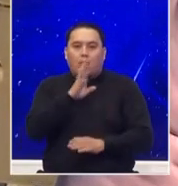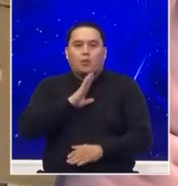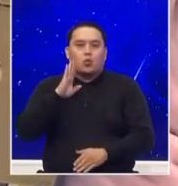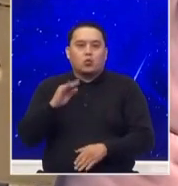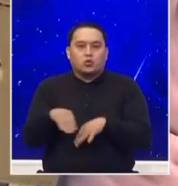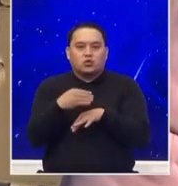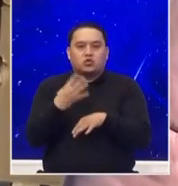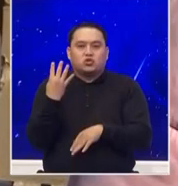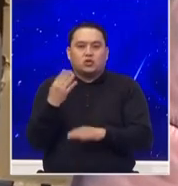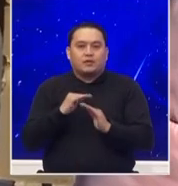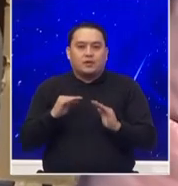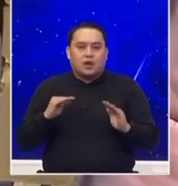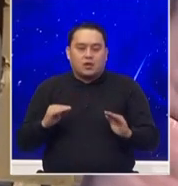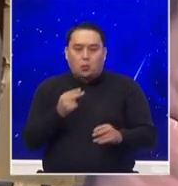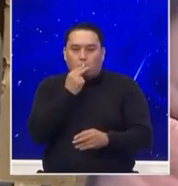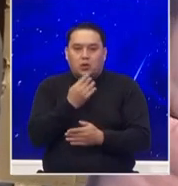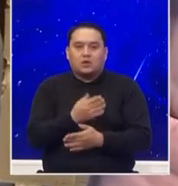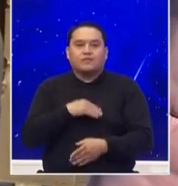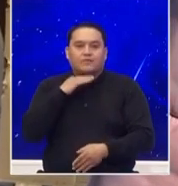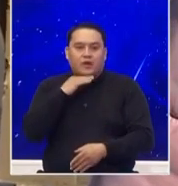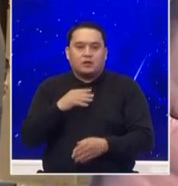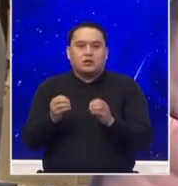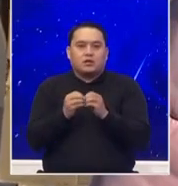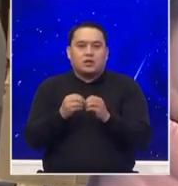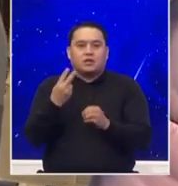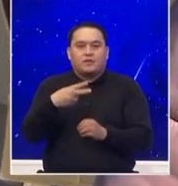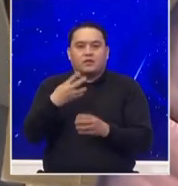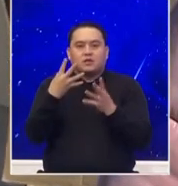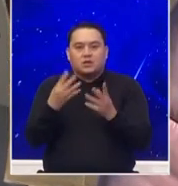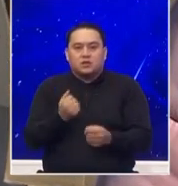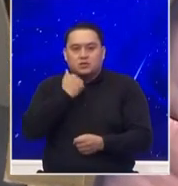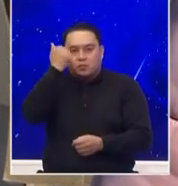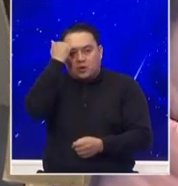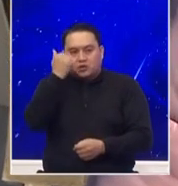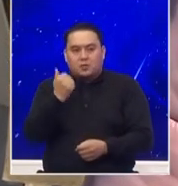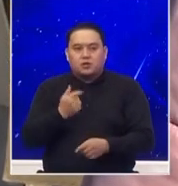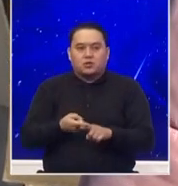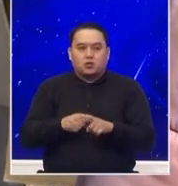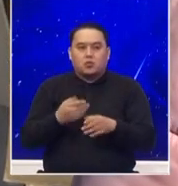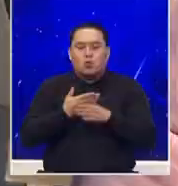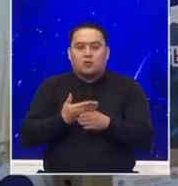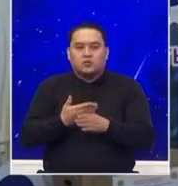с мужем четверо детей. Этих продуктов нам хватит на 10-20 дней. Спасибо еще раз за